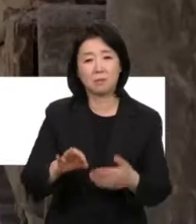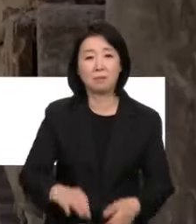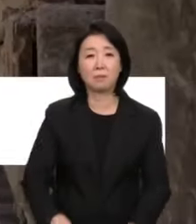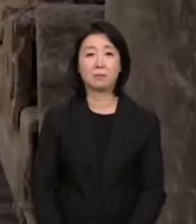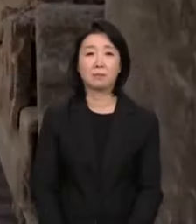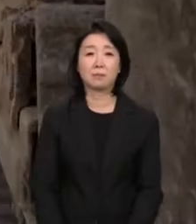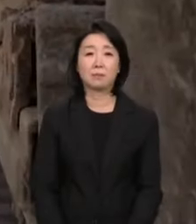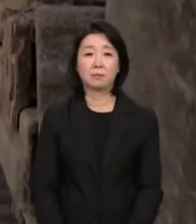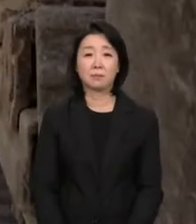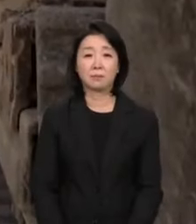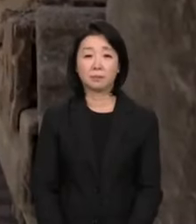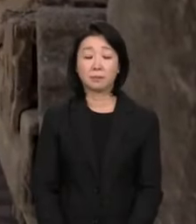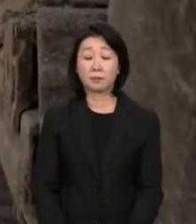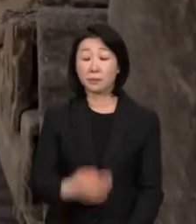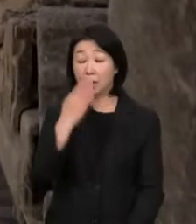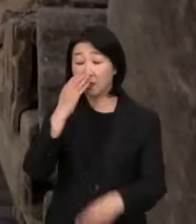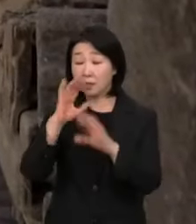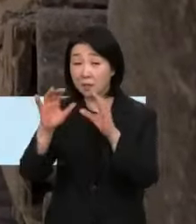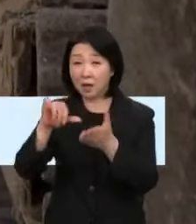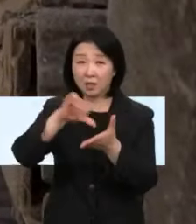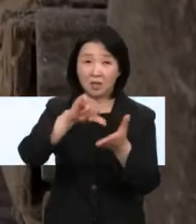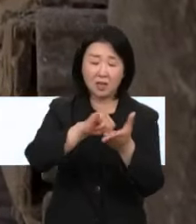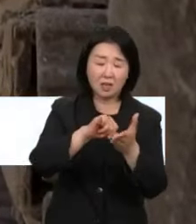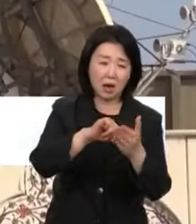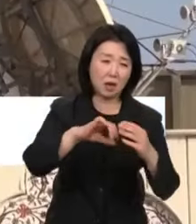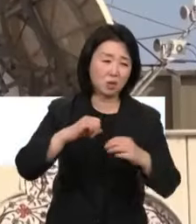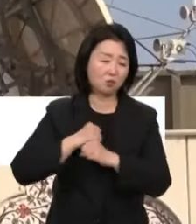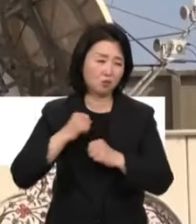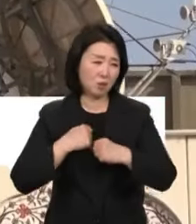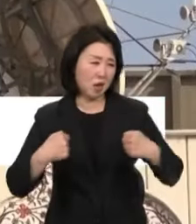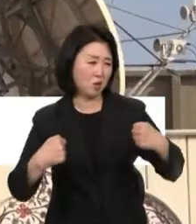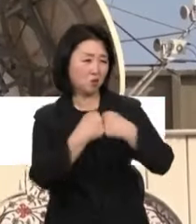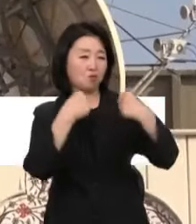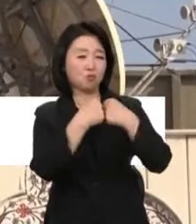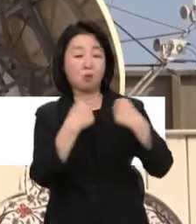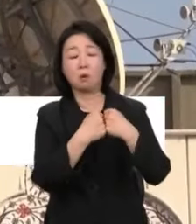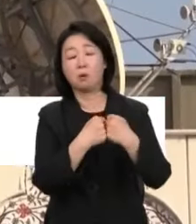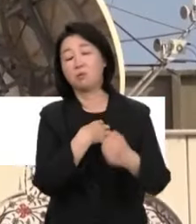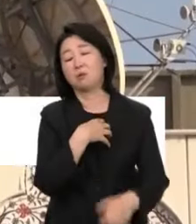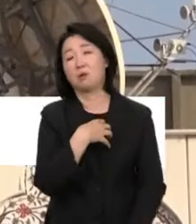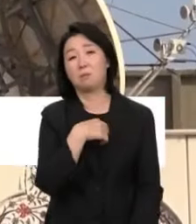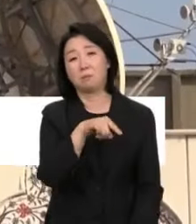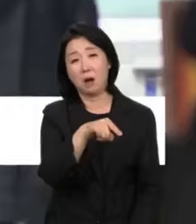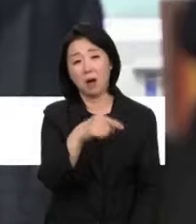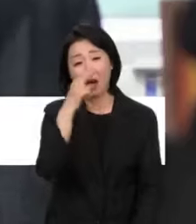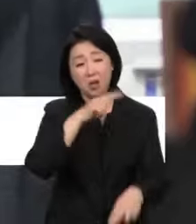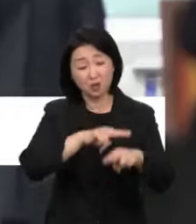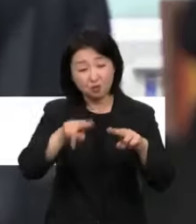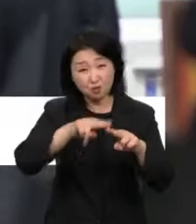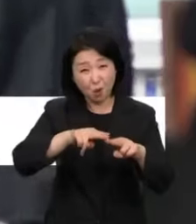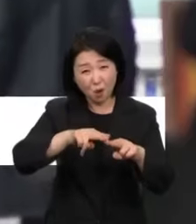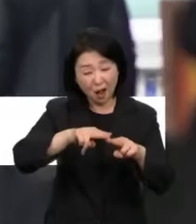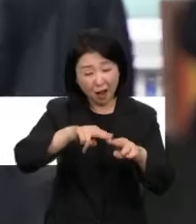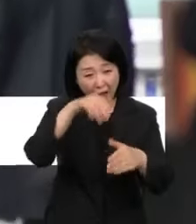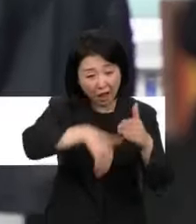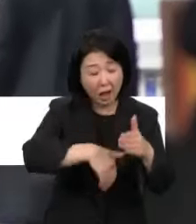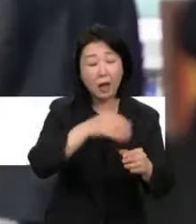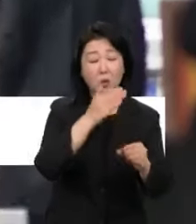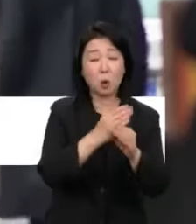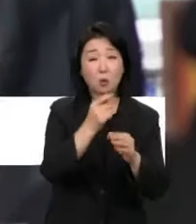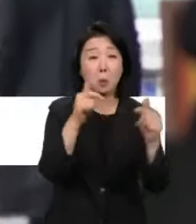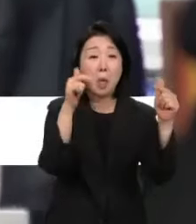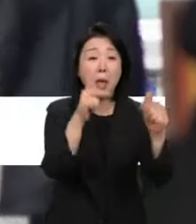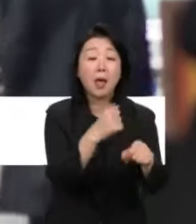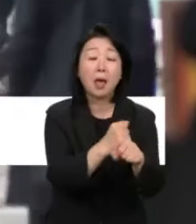같아요. 이스라엘과 이란의 군사적 충돌 우려가 커진 데다 주요 산유국들의 감산 정책으로 국제유가는